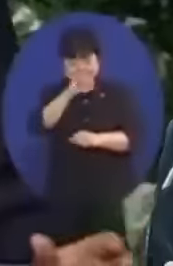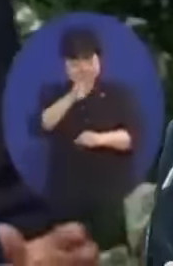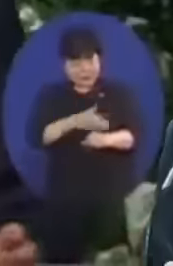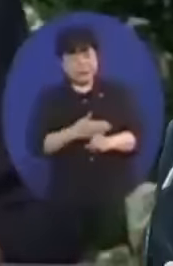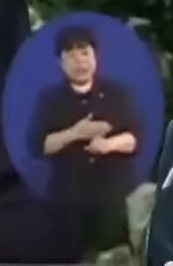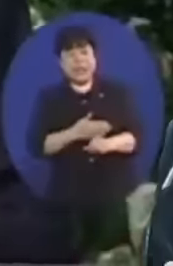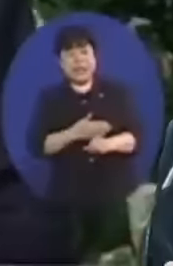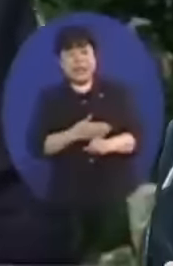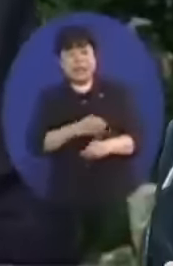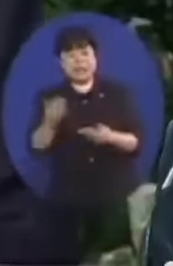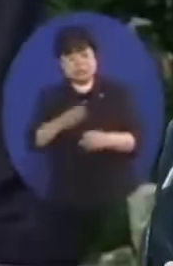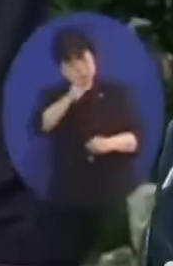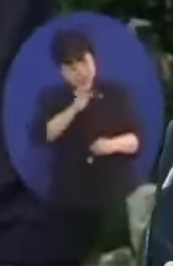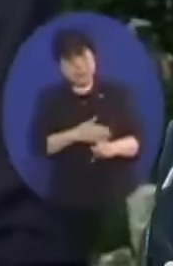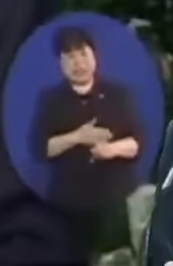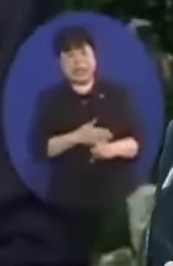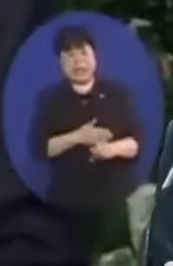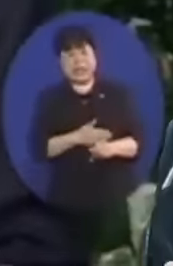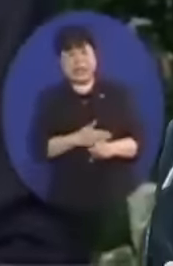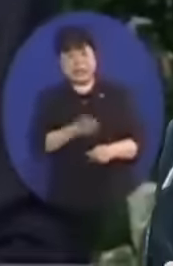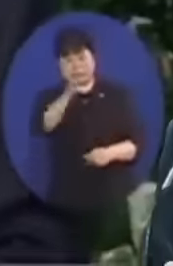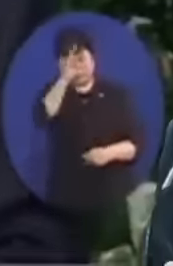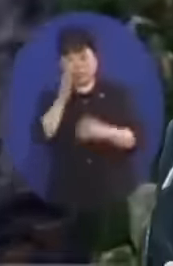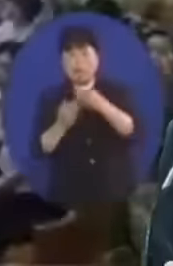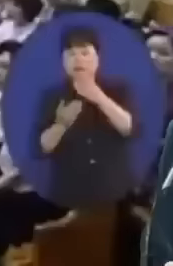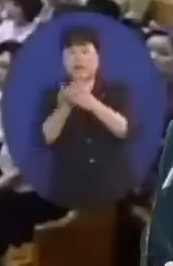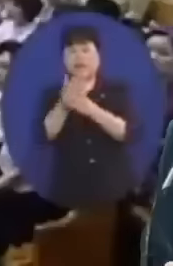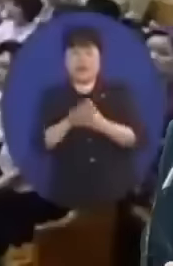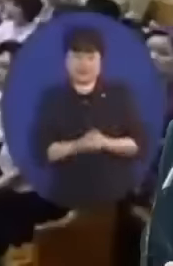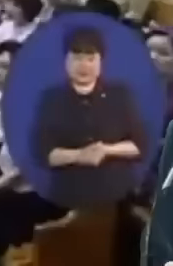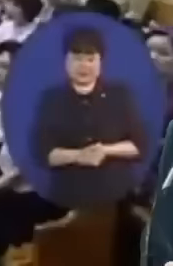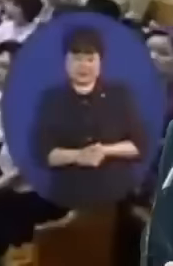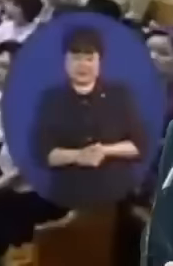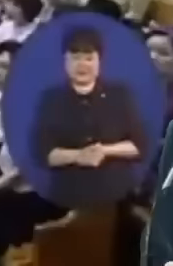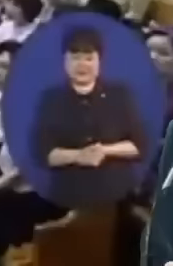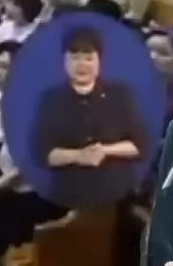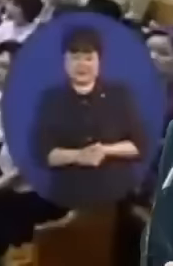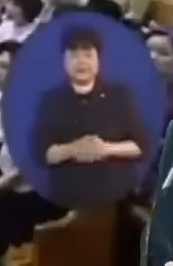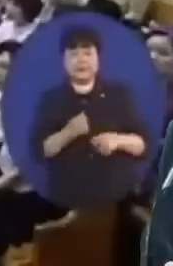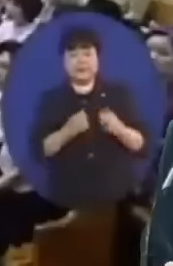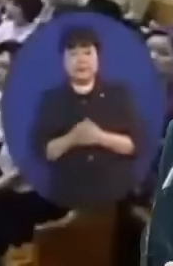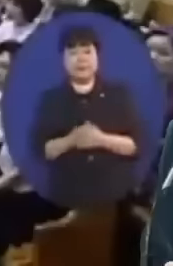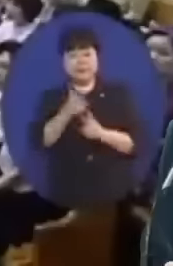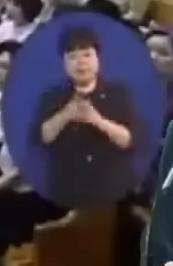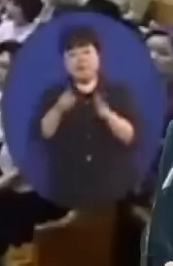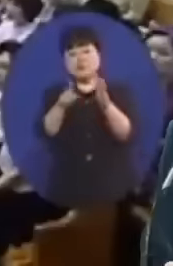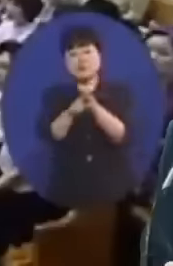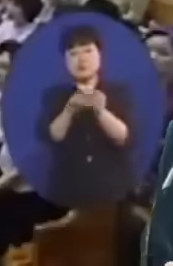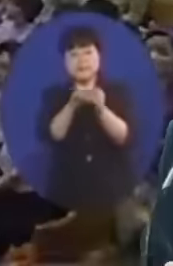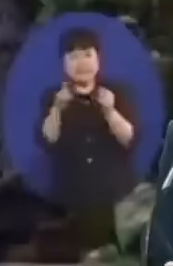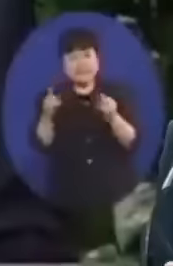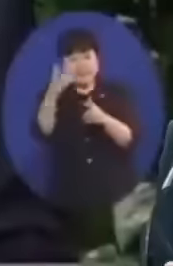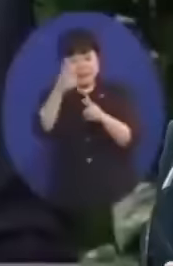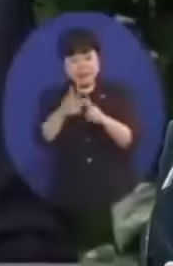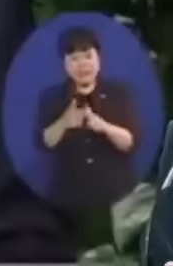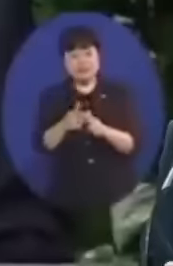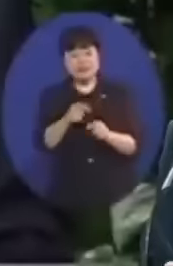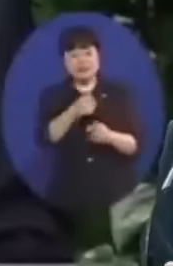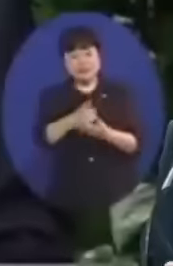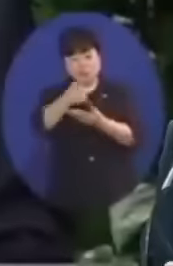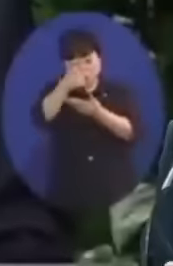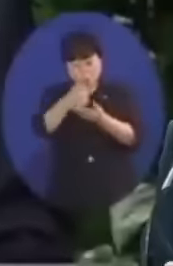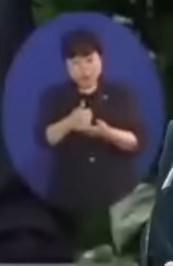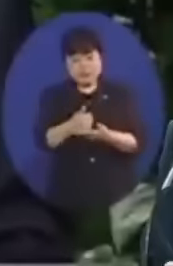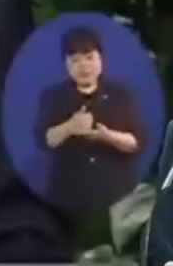잘못되면 범사에도 잘못되고 병들게 되는 것입니다. 그러므로 오늘 예수 믿는 사람은 예수님을 구주로